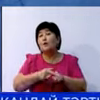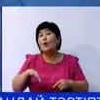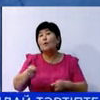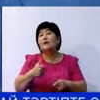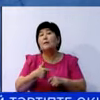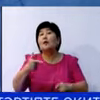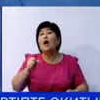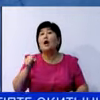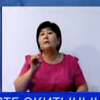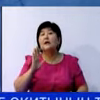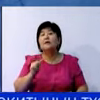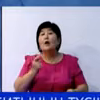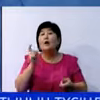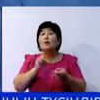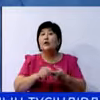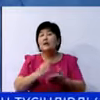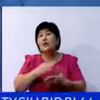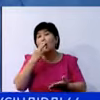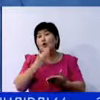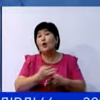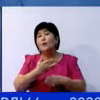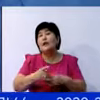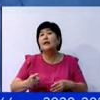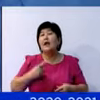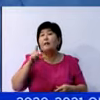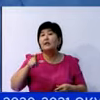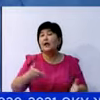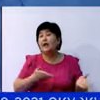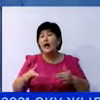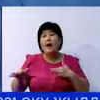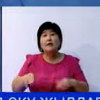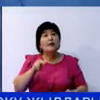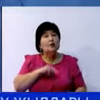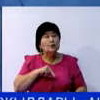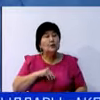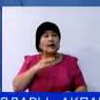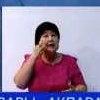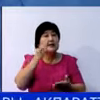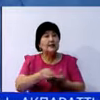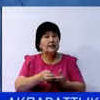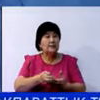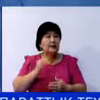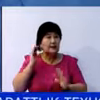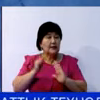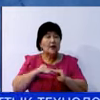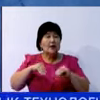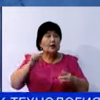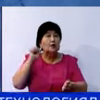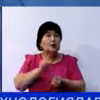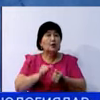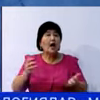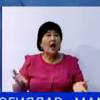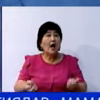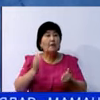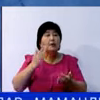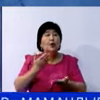Гүлшара Әбдіқалықова осы мәселеге қатысты жауапты сала басшыларын қабылдап, атқарылып жатқан жұмыстардың есебін тыңдады. Егінді құрғақшылықтан аман алып